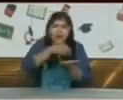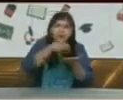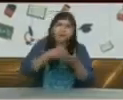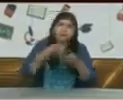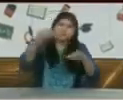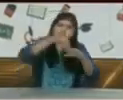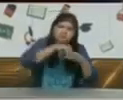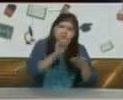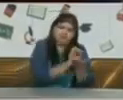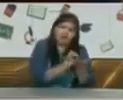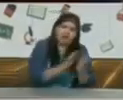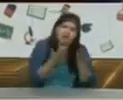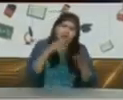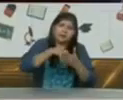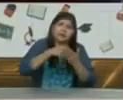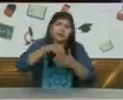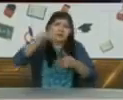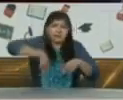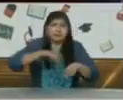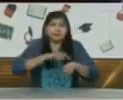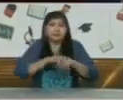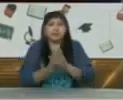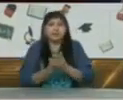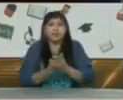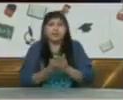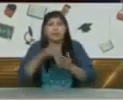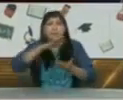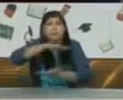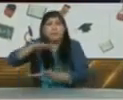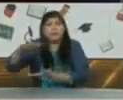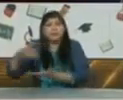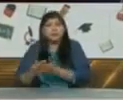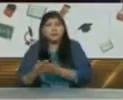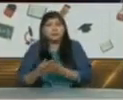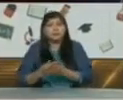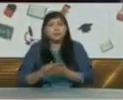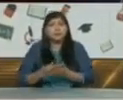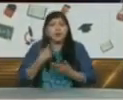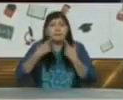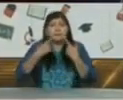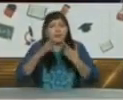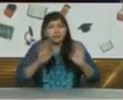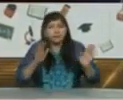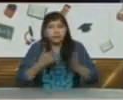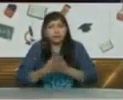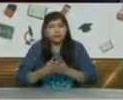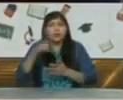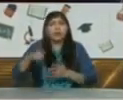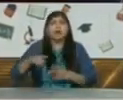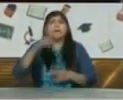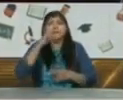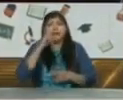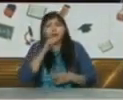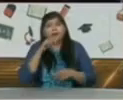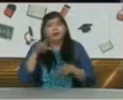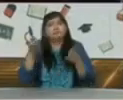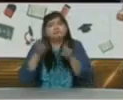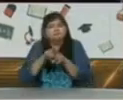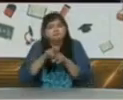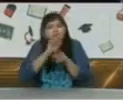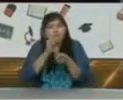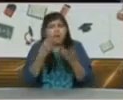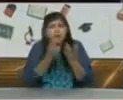एडिशन भी किया है। इस बार इसमें बच्चों के लिए ही मंत्र नहीं है, बल्कि मैंने पेरेंट्स के लिए भी काफी कुछ लिखा